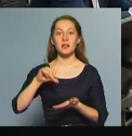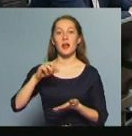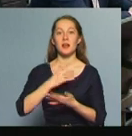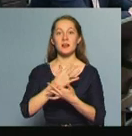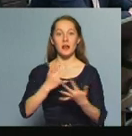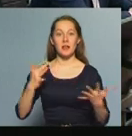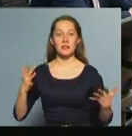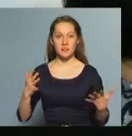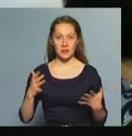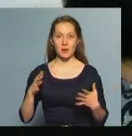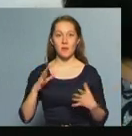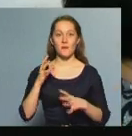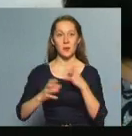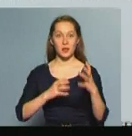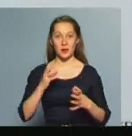задействованных в проведении турнира.